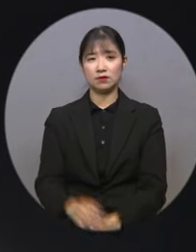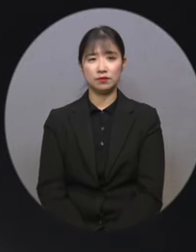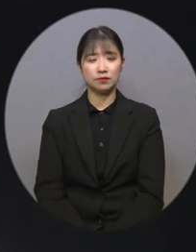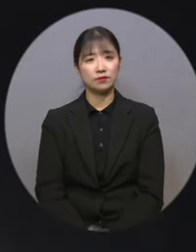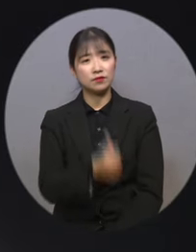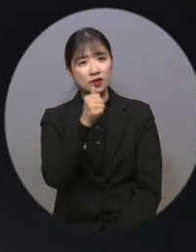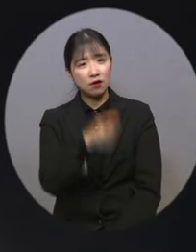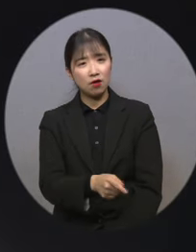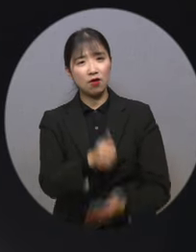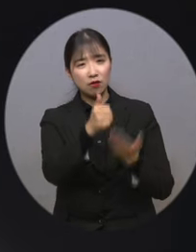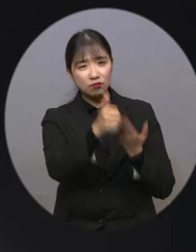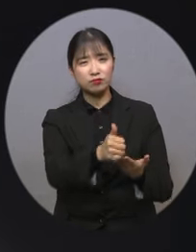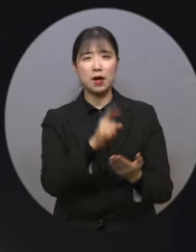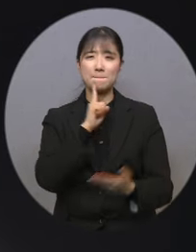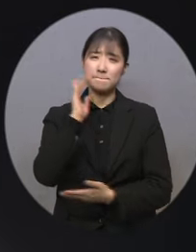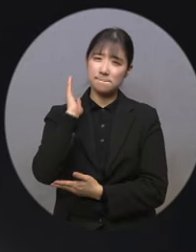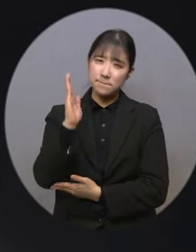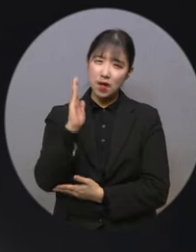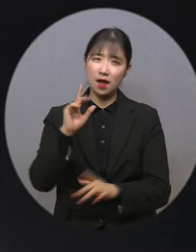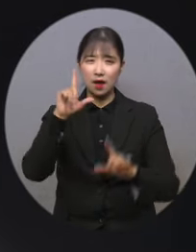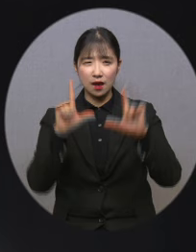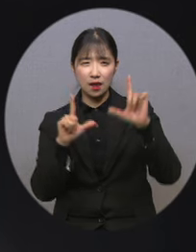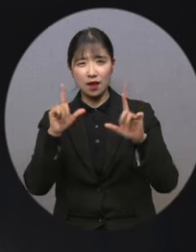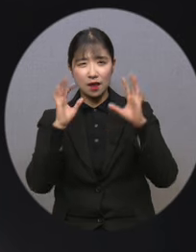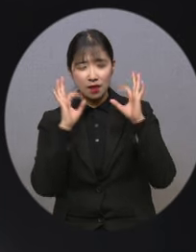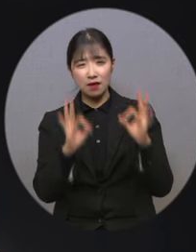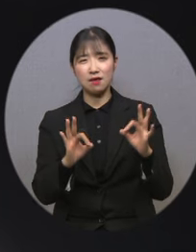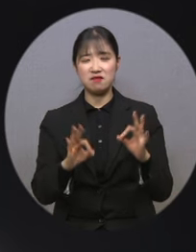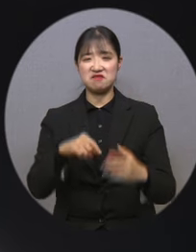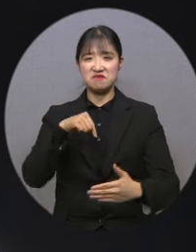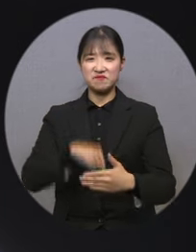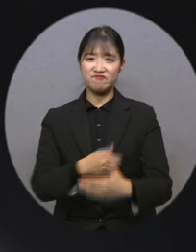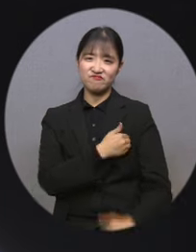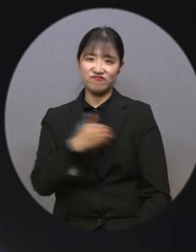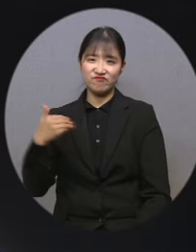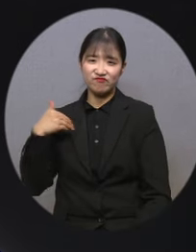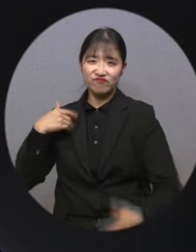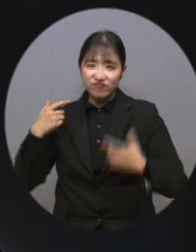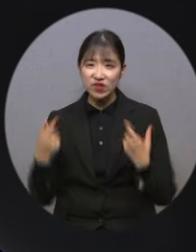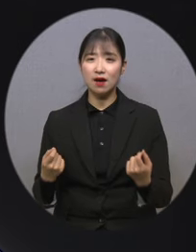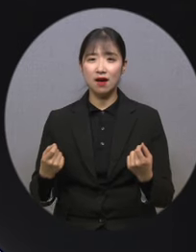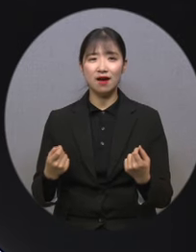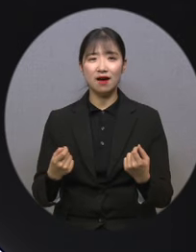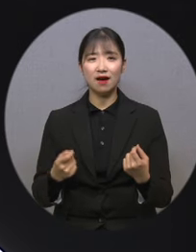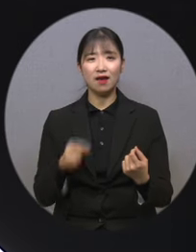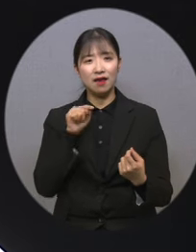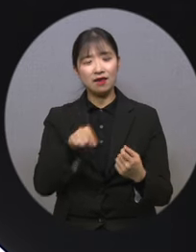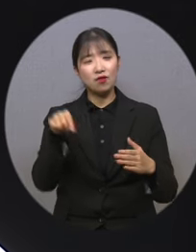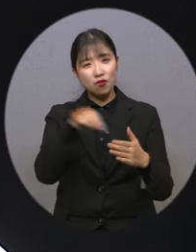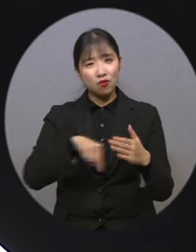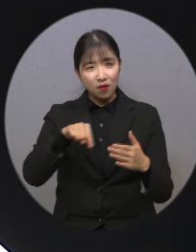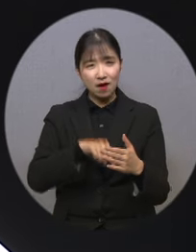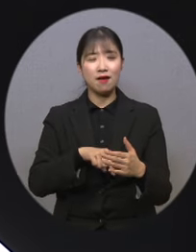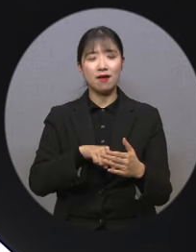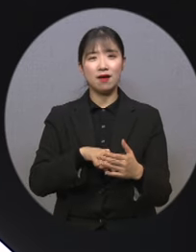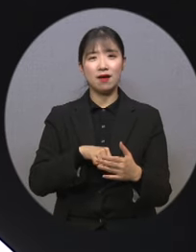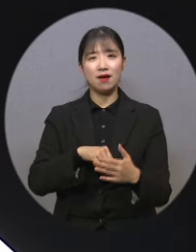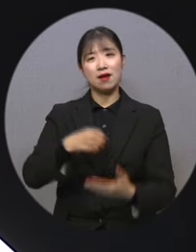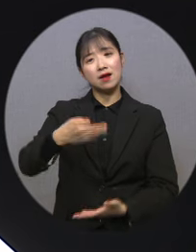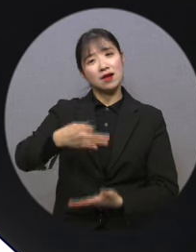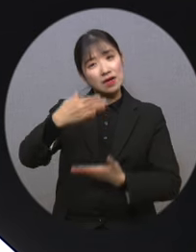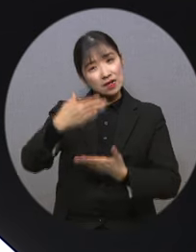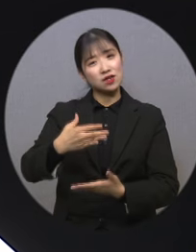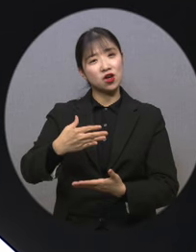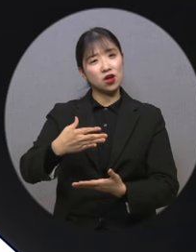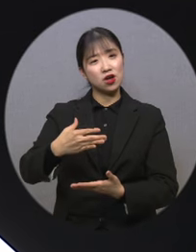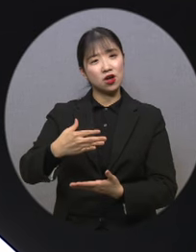예. 이렇게 쭉 말씀하시는 가운데 자신감이 있는데 예, 예. 그 자신감 속에는